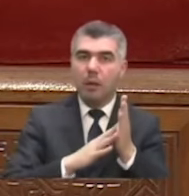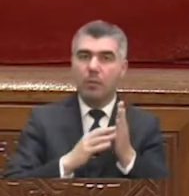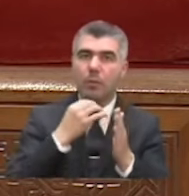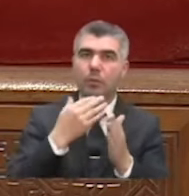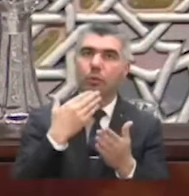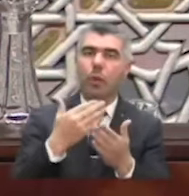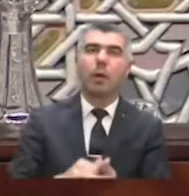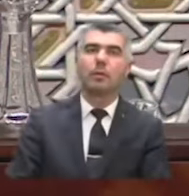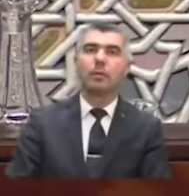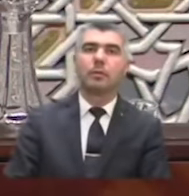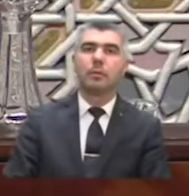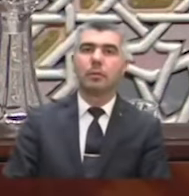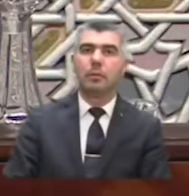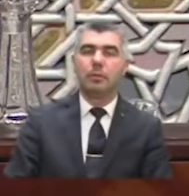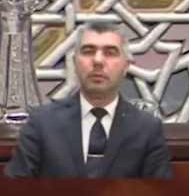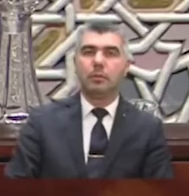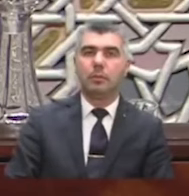وشكرا. شكرا.